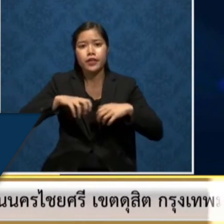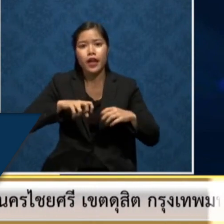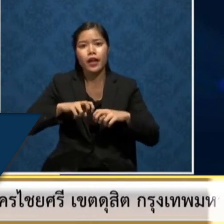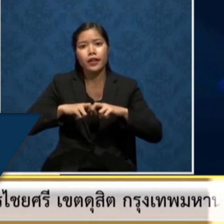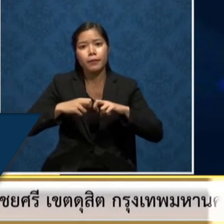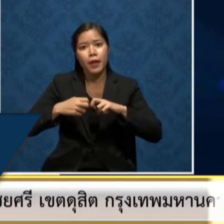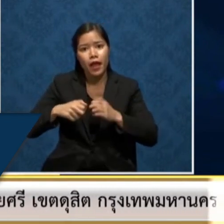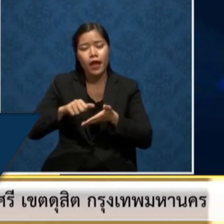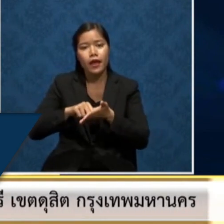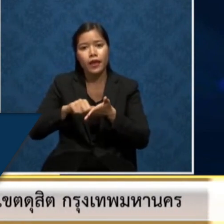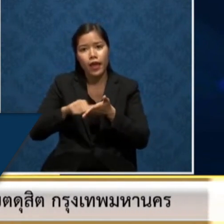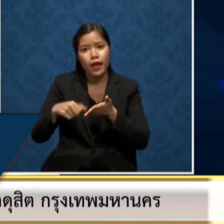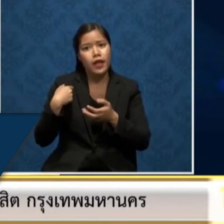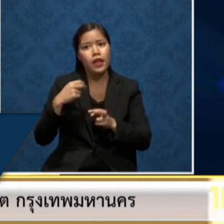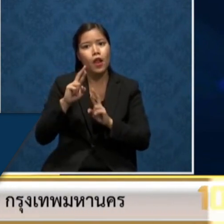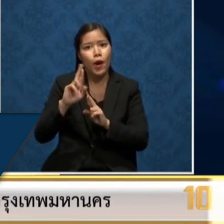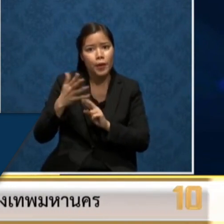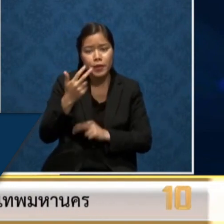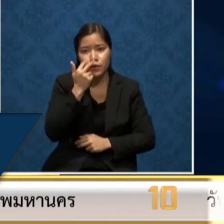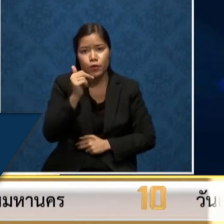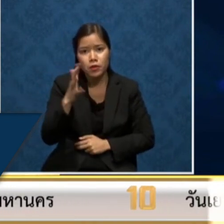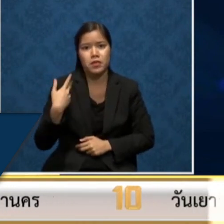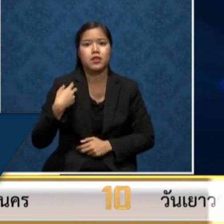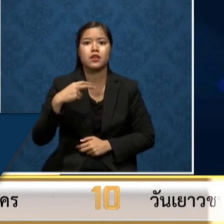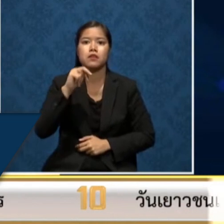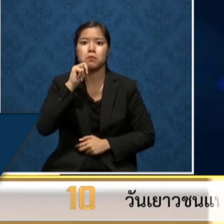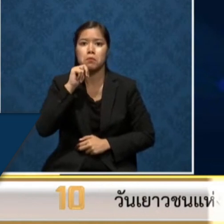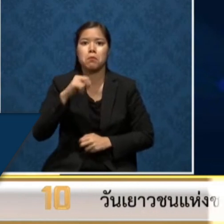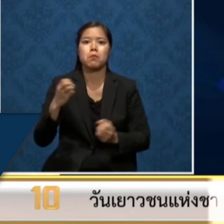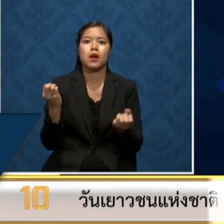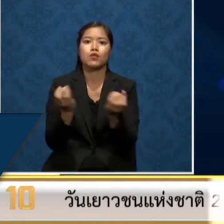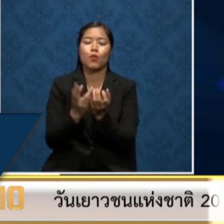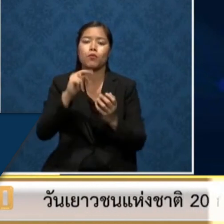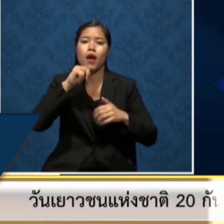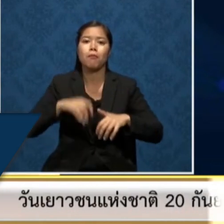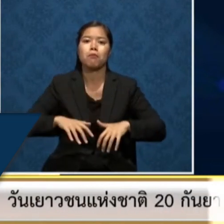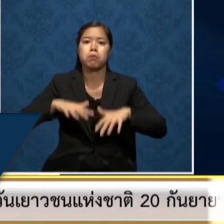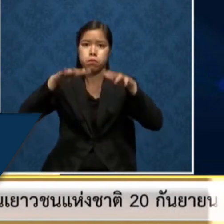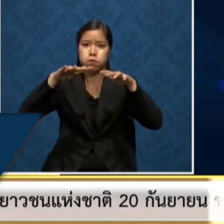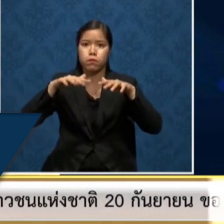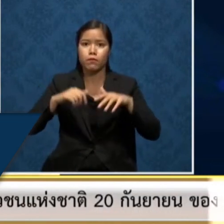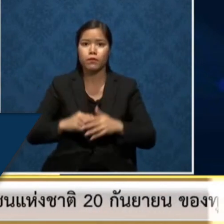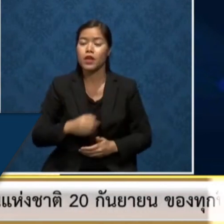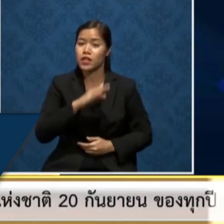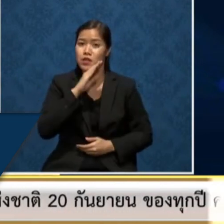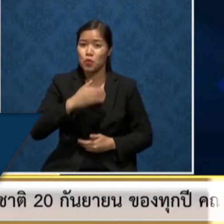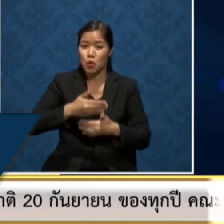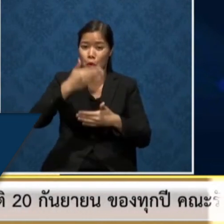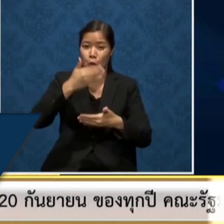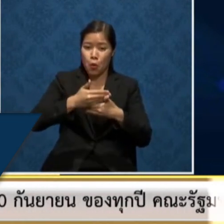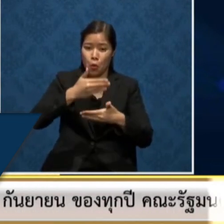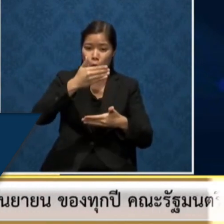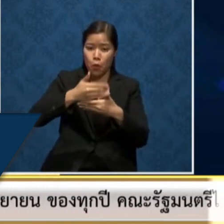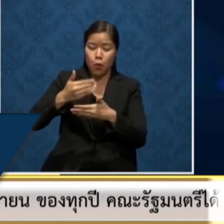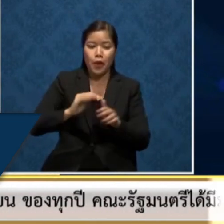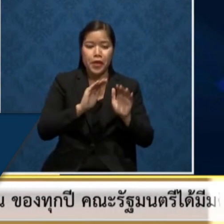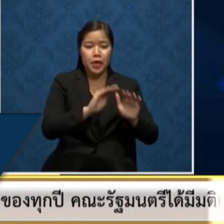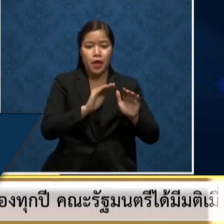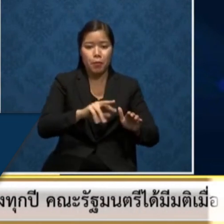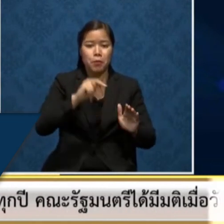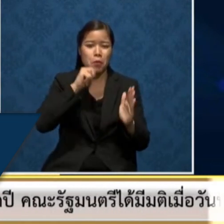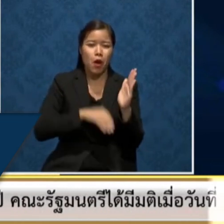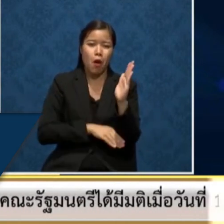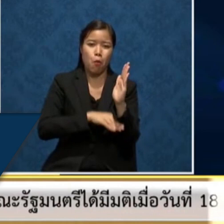ท่วมจากการคาดการดังกล่าวทำให้อ่างเก็บน้ำหลายแห่งเก็บน้ำจนเต็มความสามารถหนองหาญมี